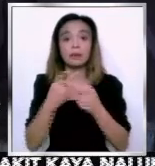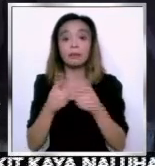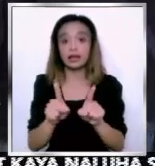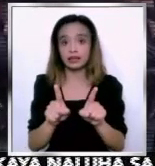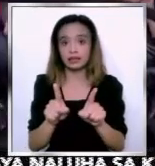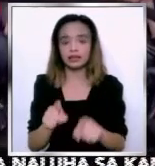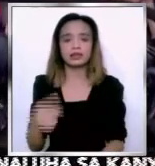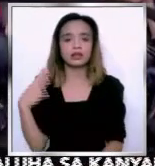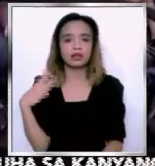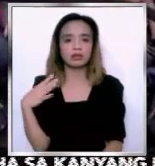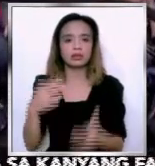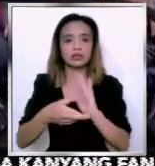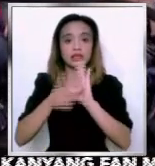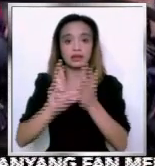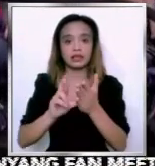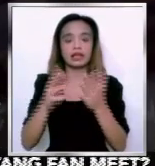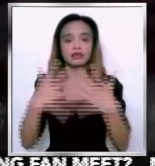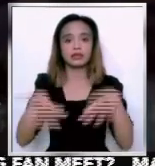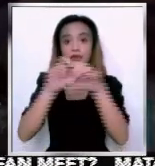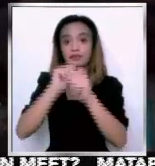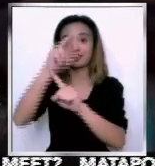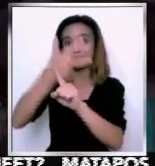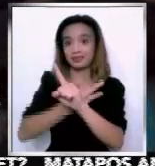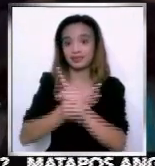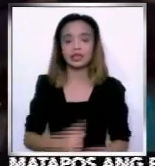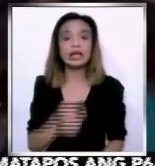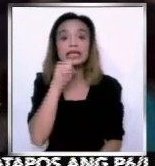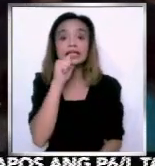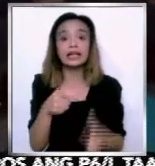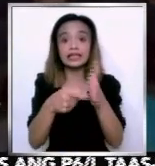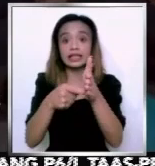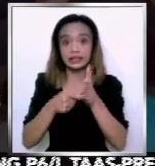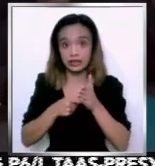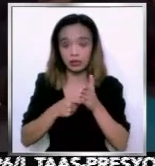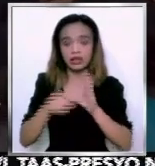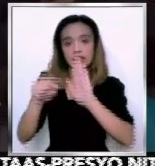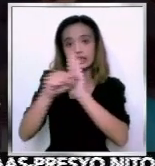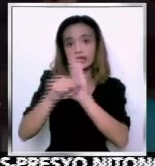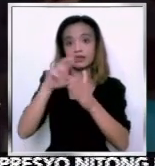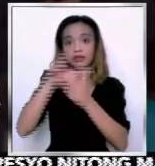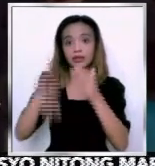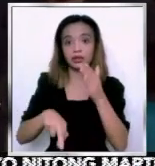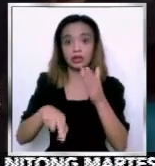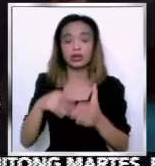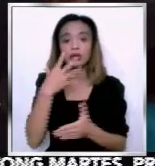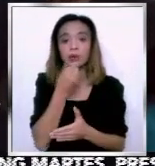review rito matapos ang 3 buwan. Hindi naman nire-require ng CDC ang negative test result sa mga land border